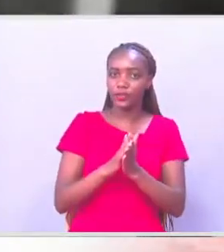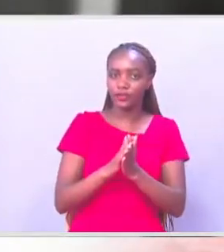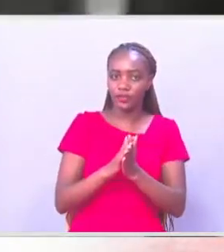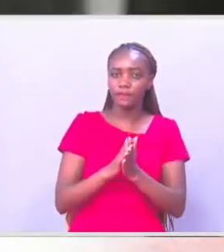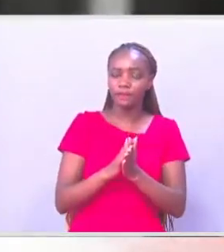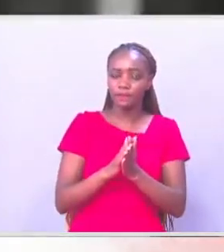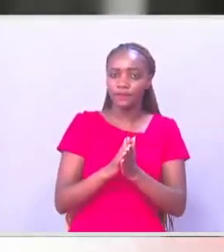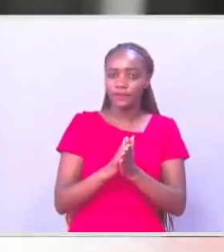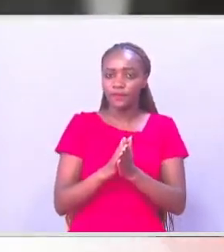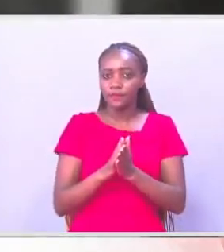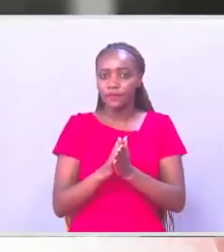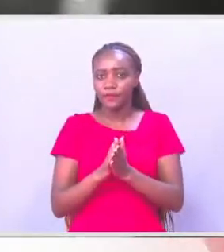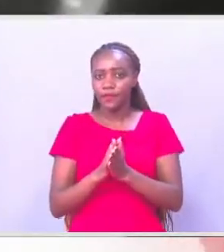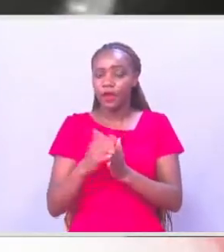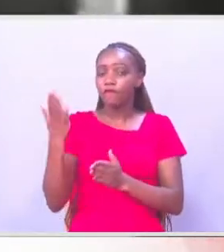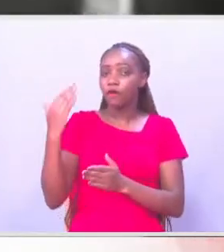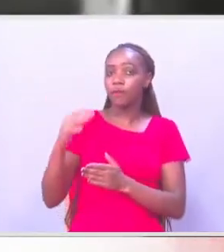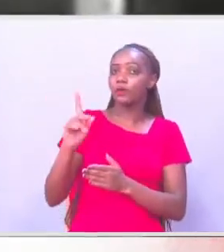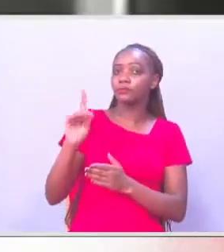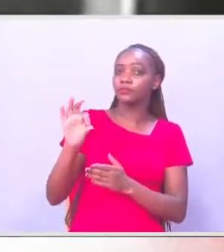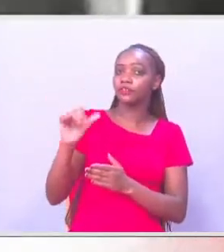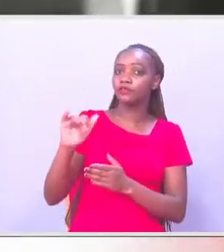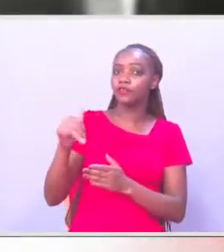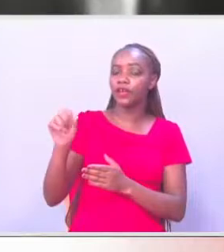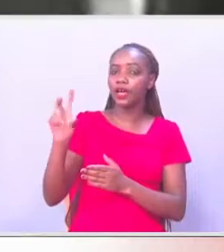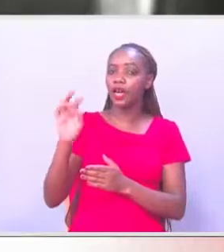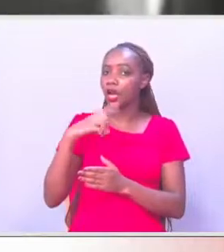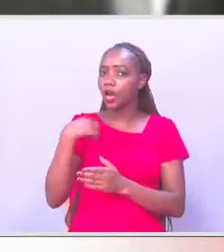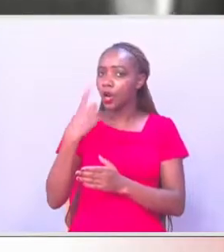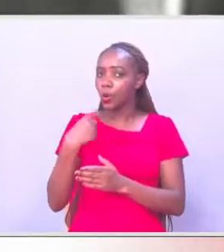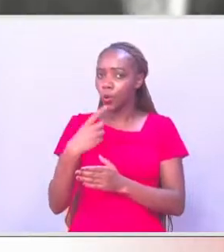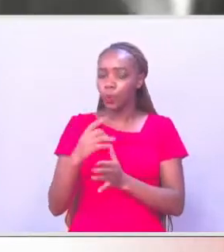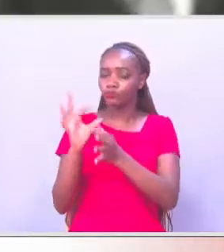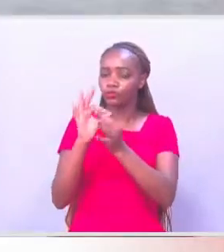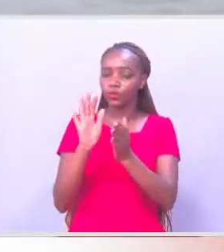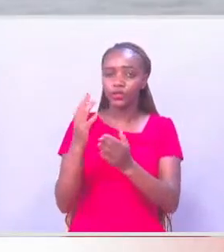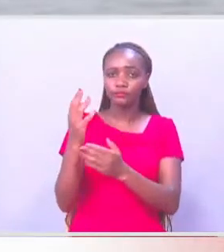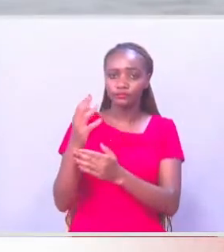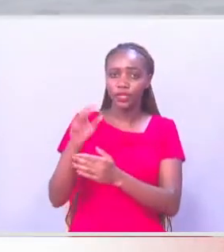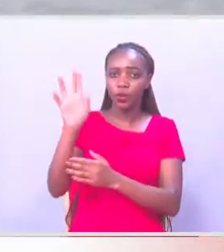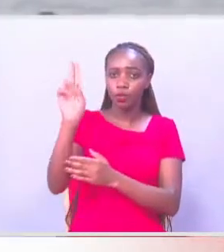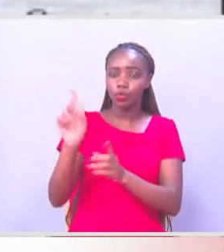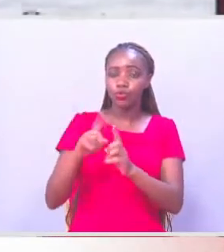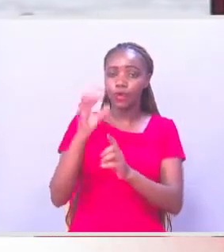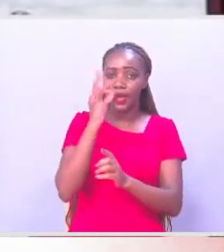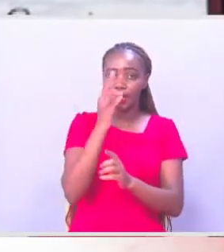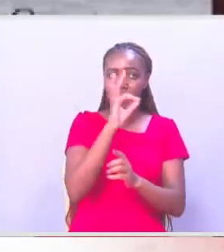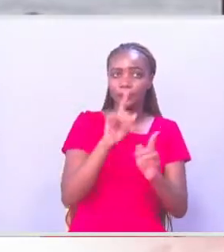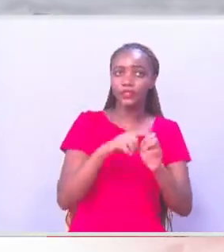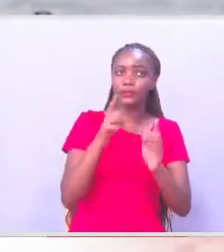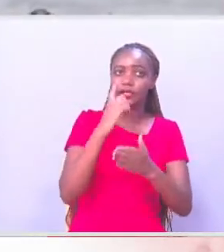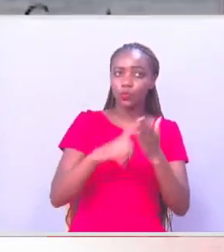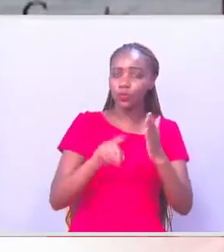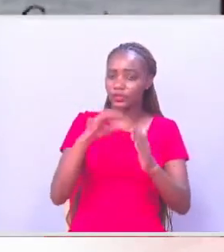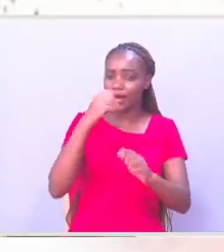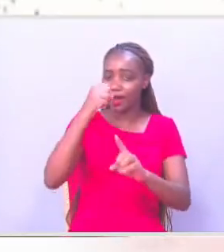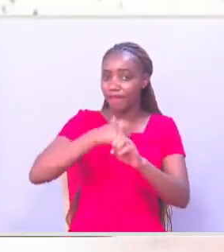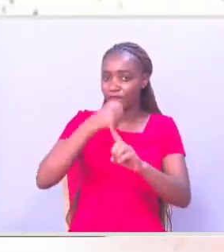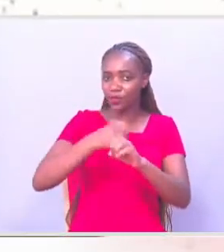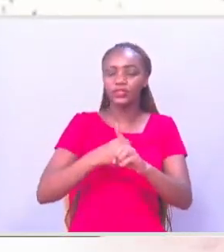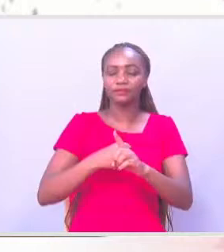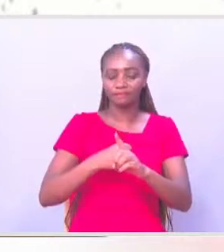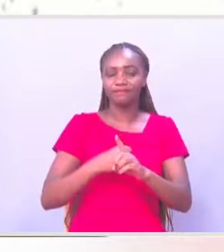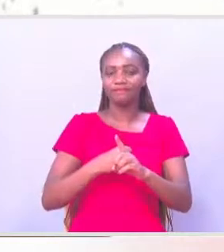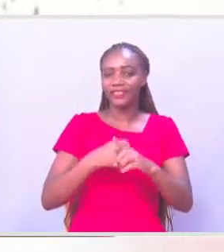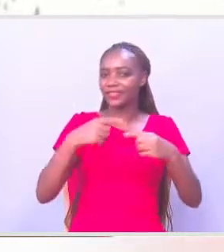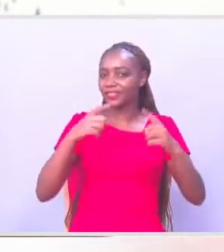peace deal between retired President Mwai Kibaki and former Prime Minister Raila Odinga, says her effort has bore fruit.